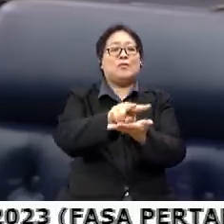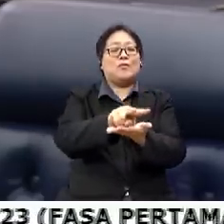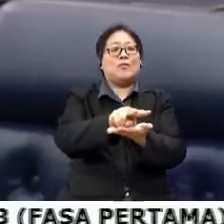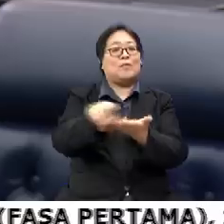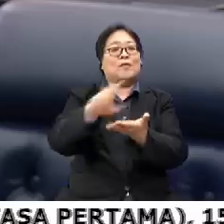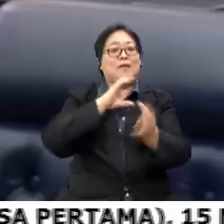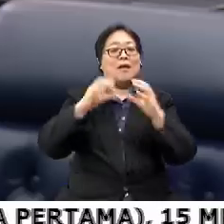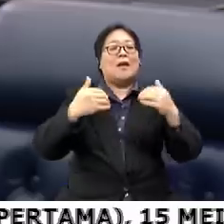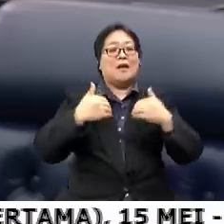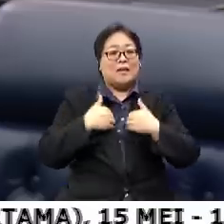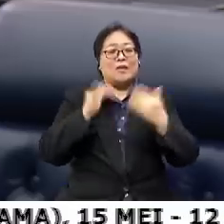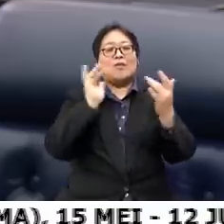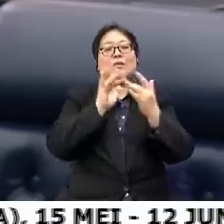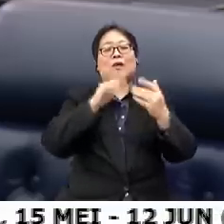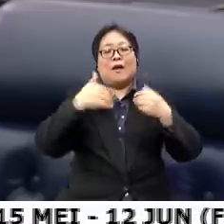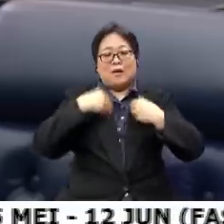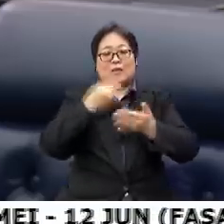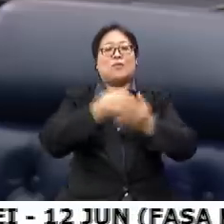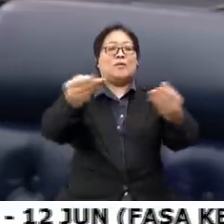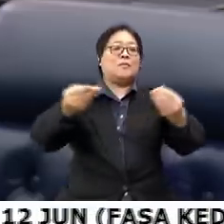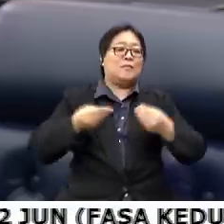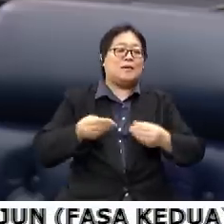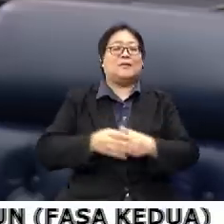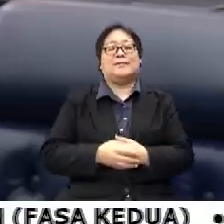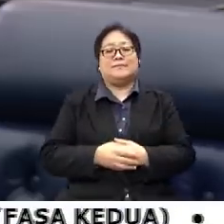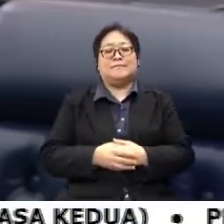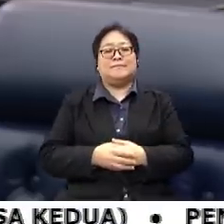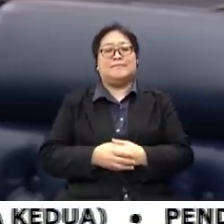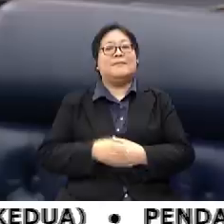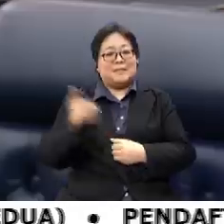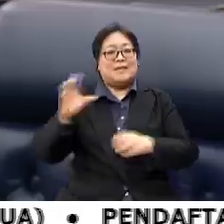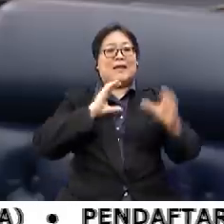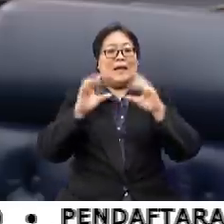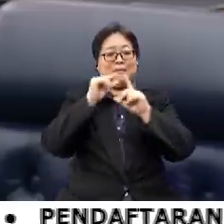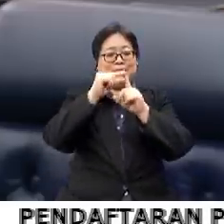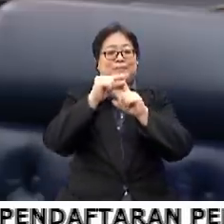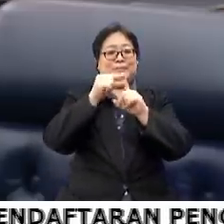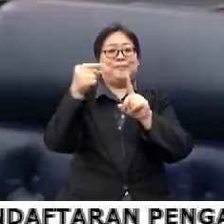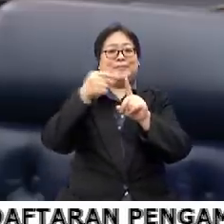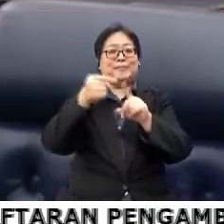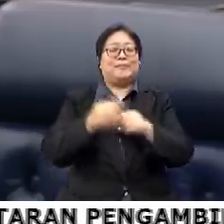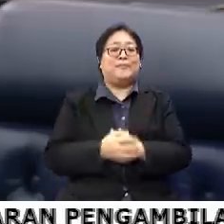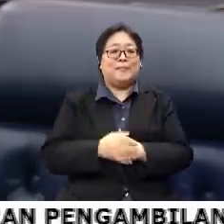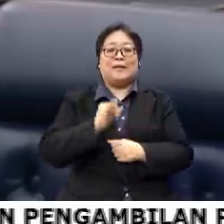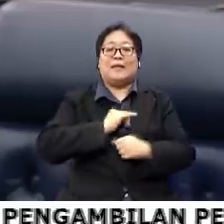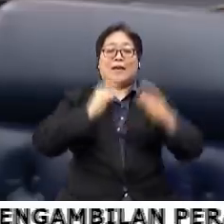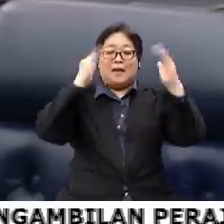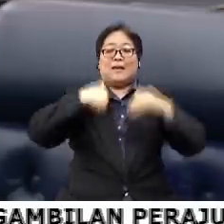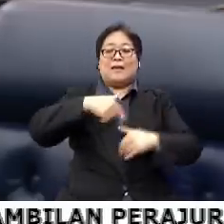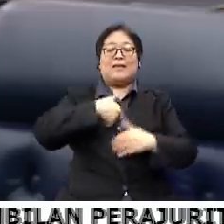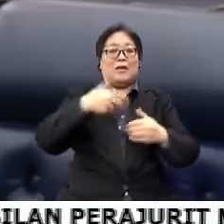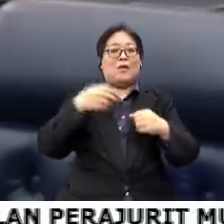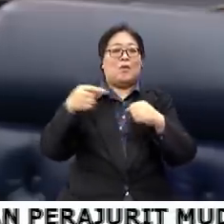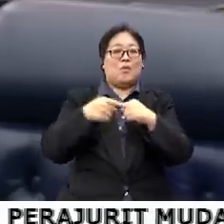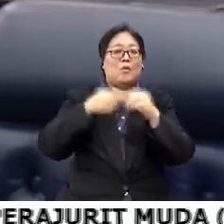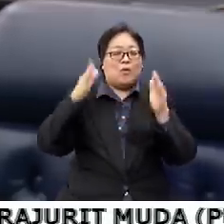nyatakan ada hubung, ada tawaran duit. Disebut itu. Ya? Dan saya berharap bukannya kita nak naik orang.